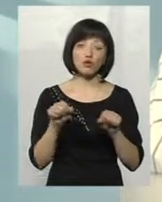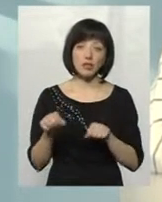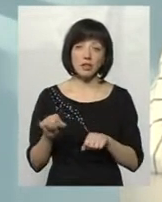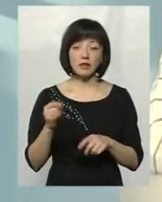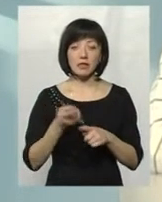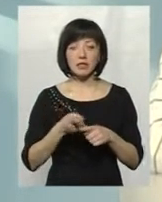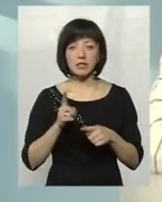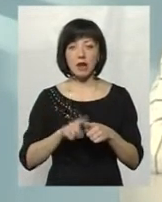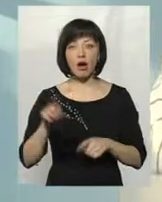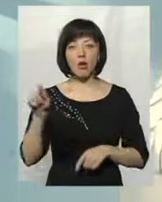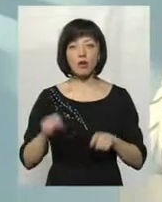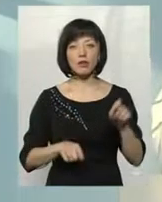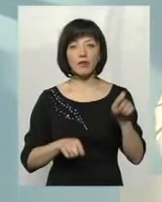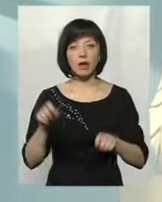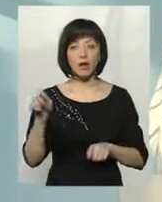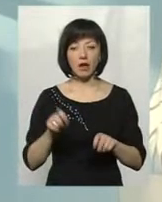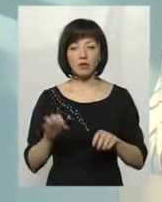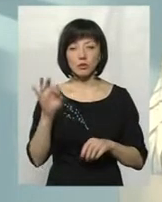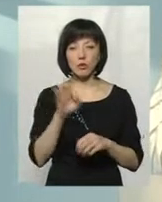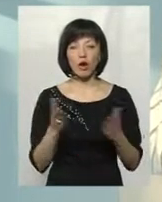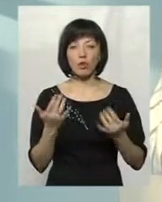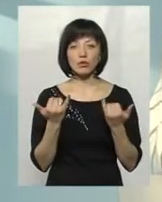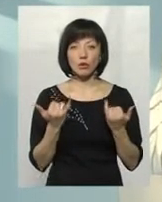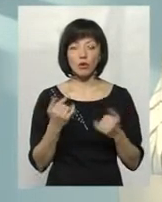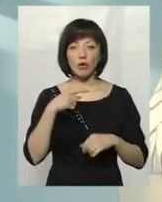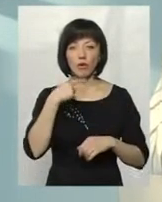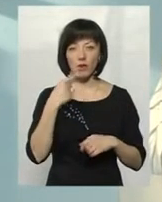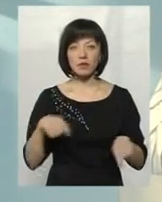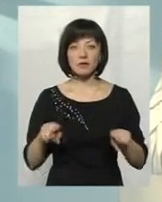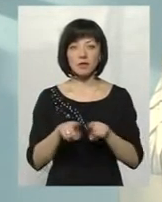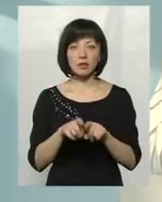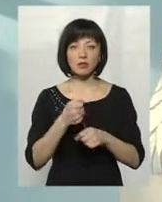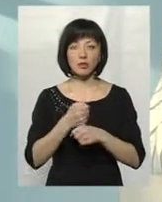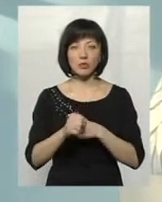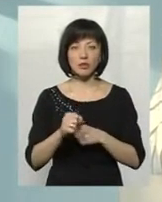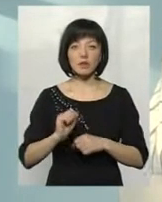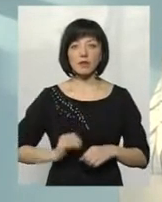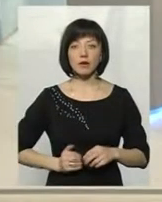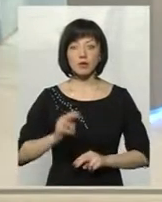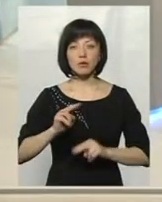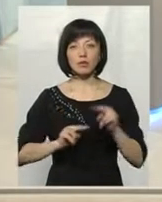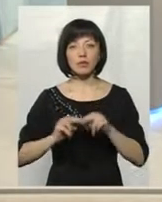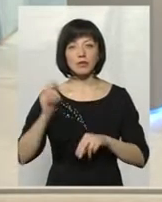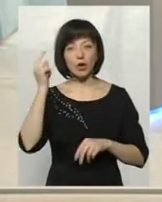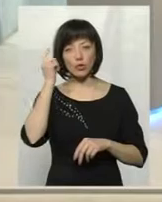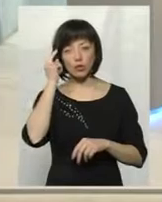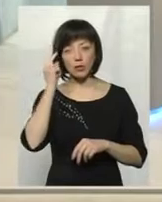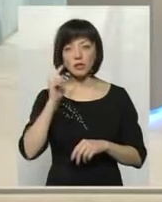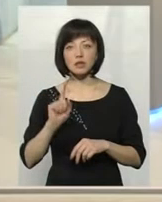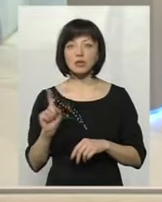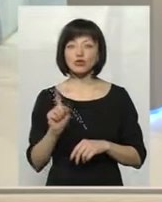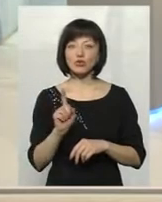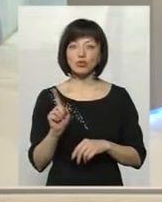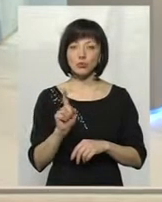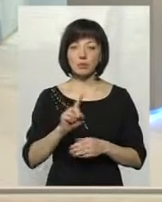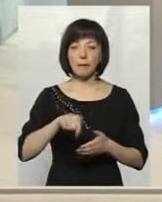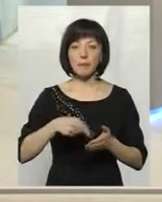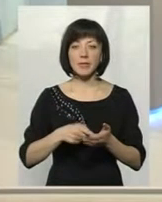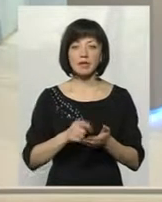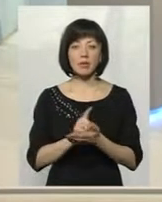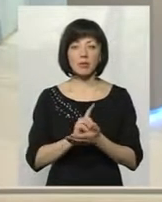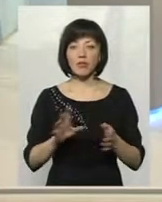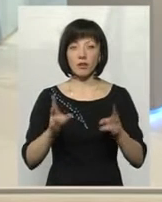оця конференція, про яку ми сьогодні говорили, вона все-таки примусить забудовників задуматися, що місто не